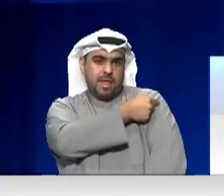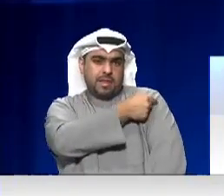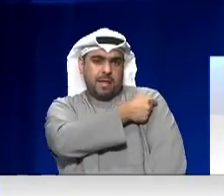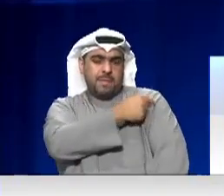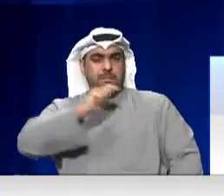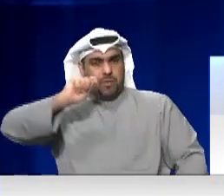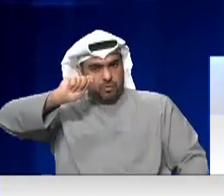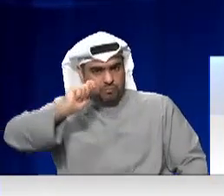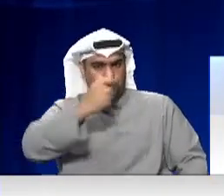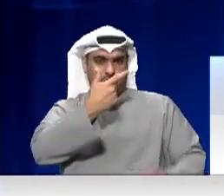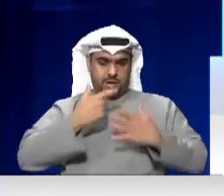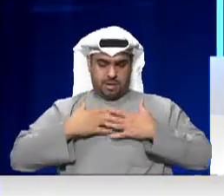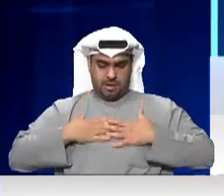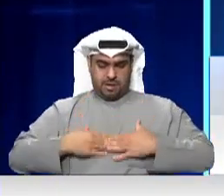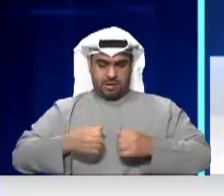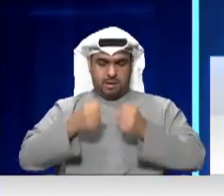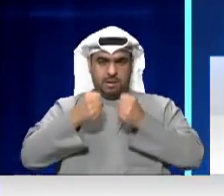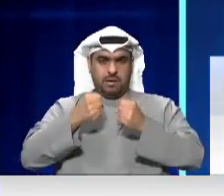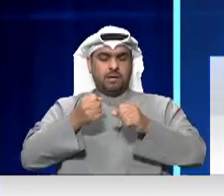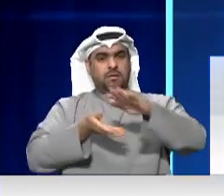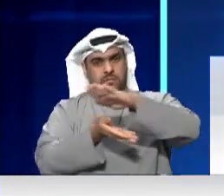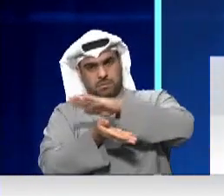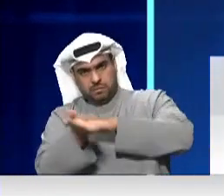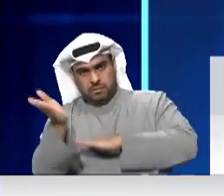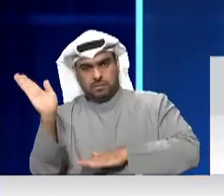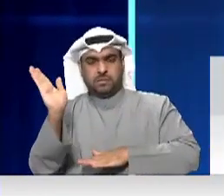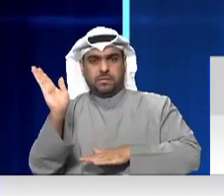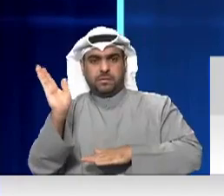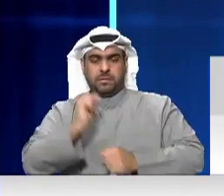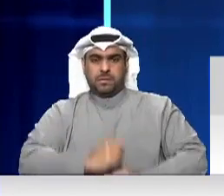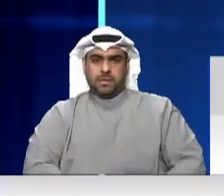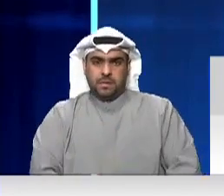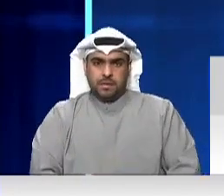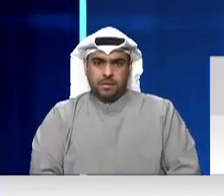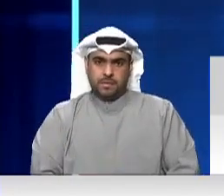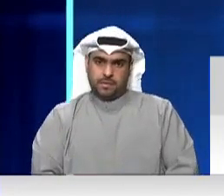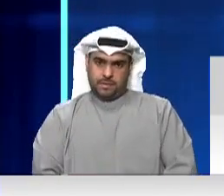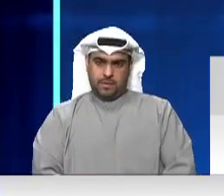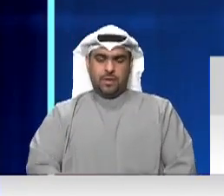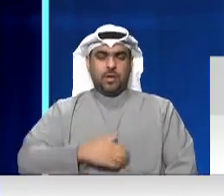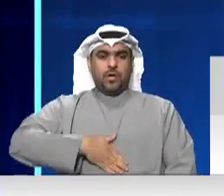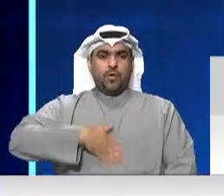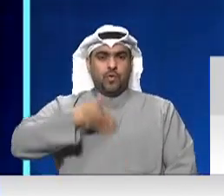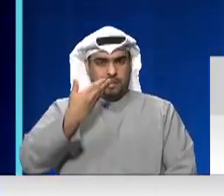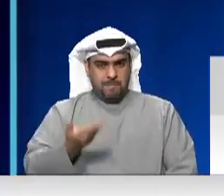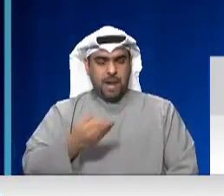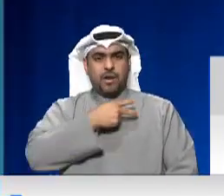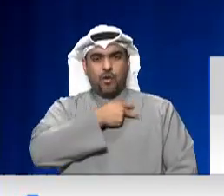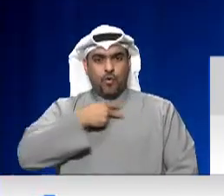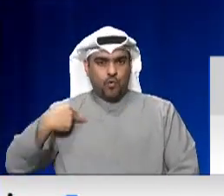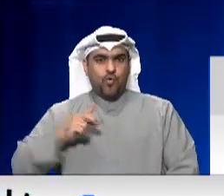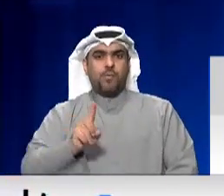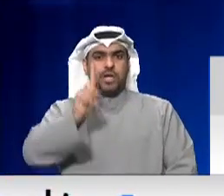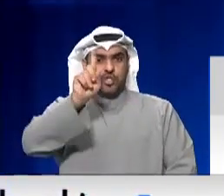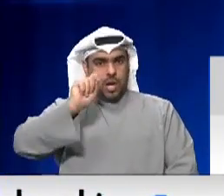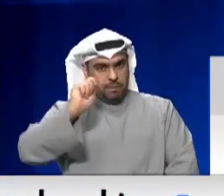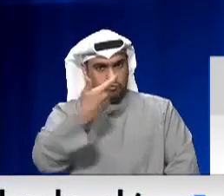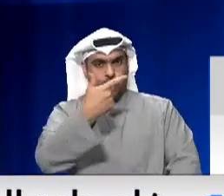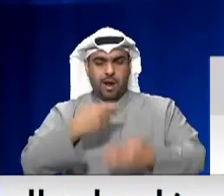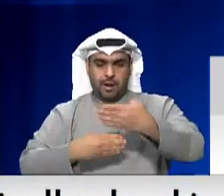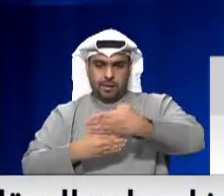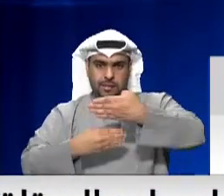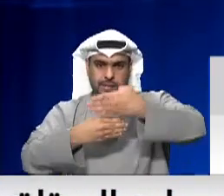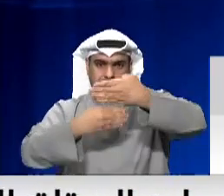فسيح جناته ويمن على المصابين بسرعة الشفاء وتمام العافية، وبأن يتمكن المسؤولين في